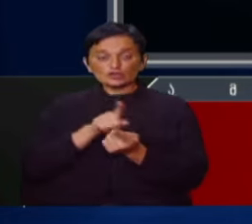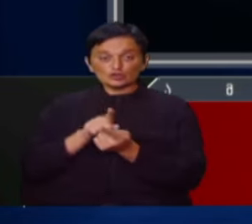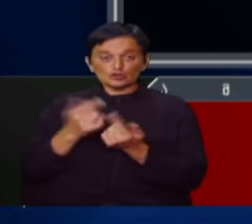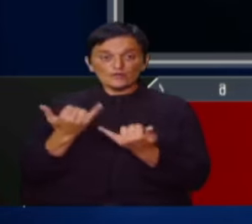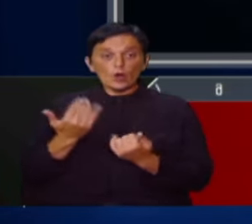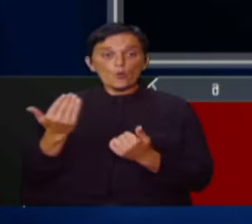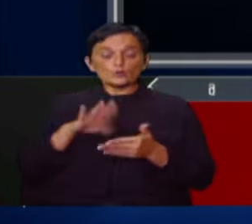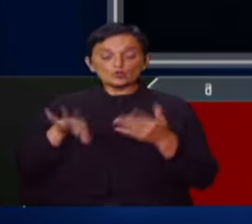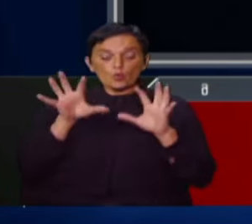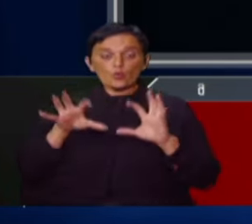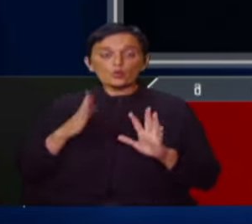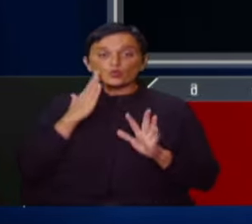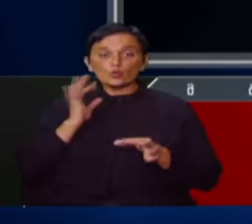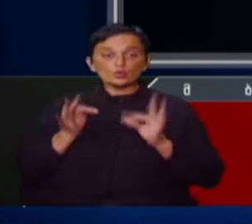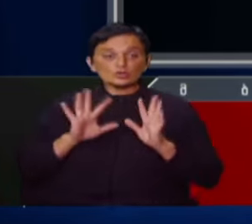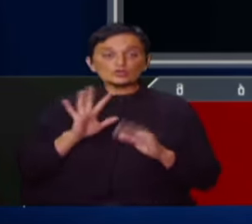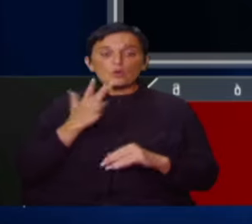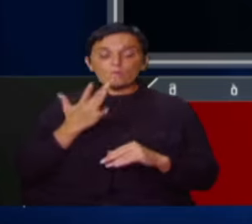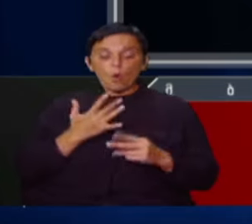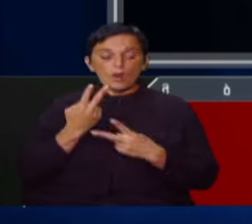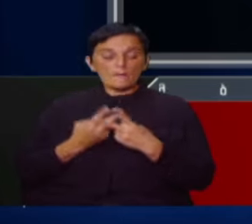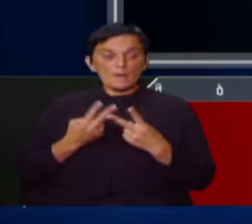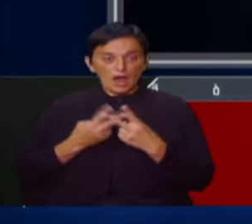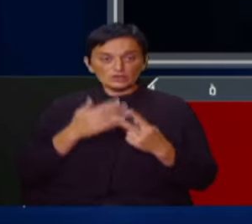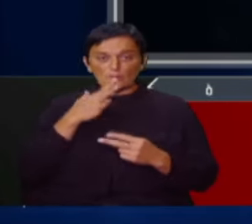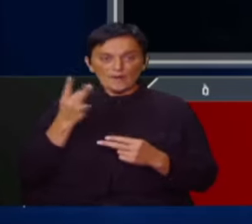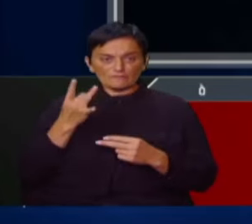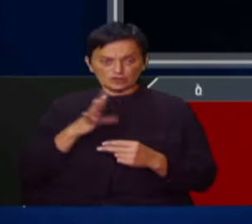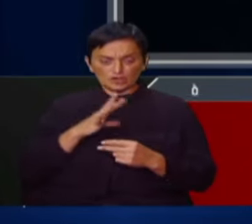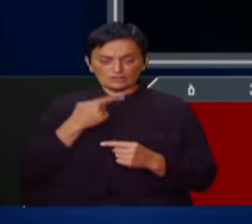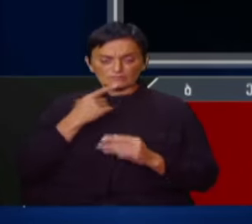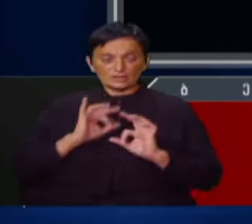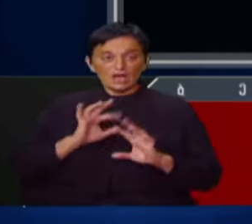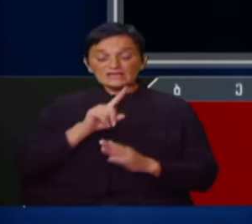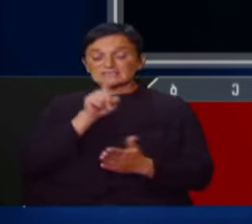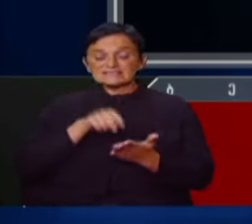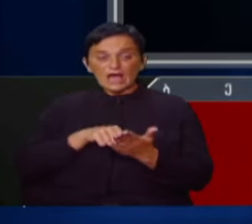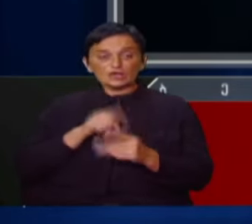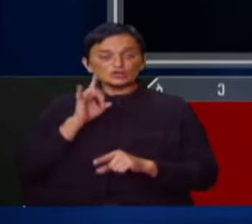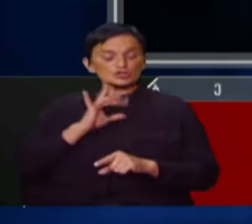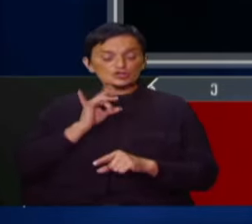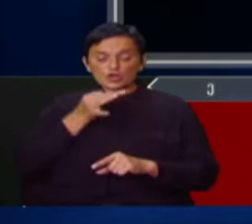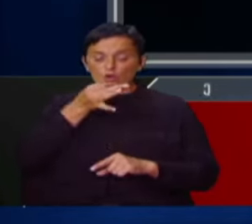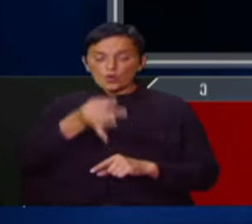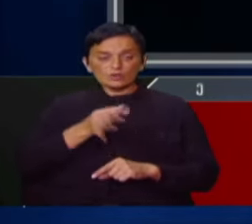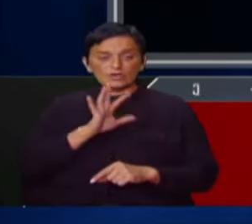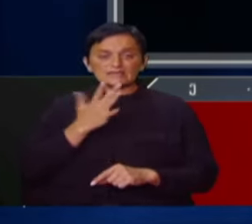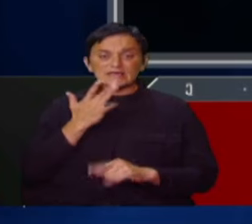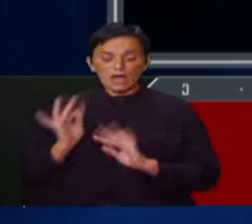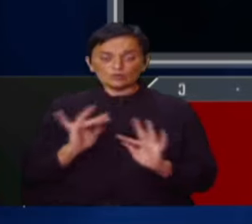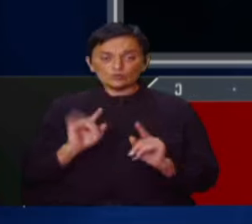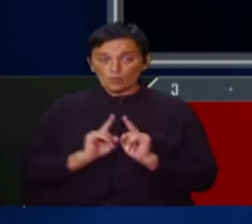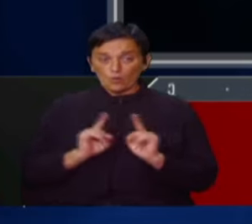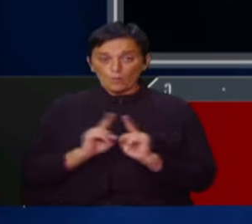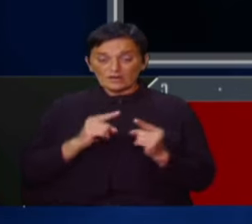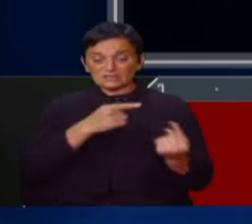ამჯერადაც მისი უკანონო და უსამართლო პოლიტპატიმრობის საკითხი არაერთხელ წამოიჭრა. Საკითხს ჯერჯერობით არ გამოხმაურებენ ნაციონალური მოძრაობა,